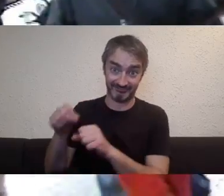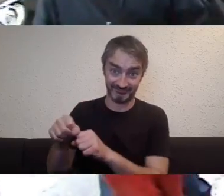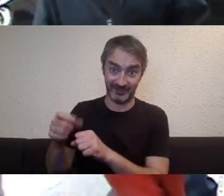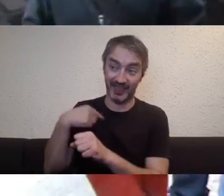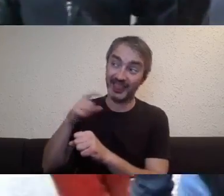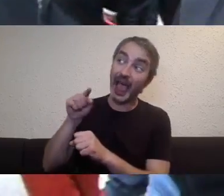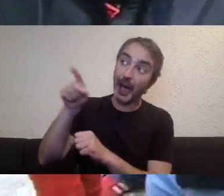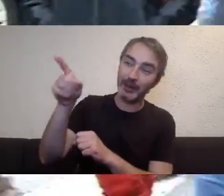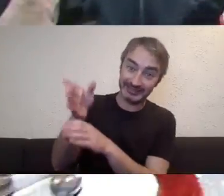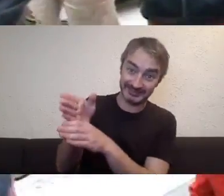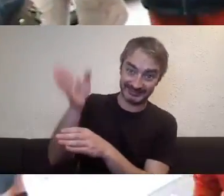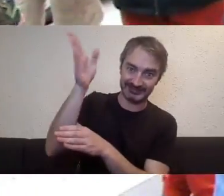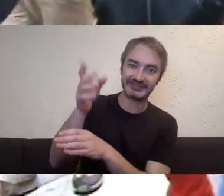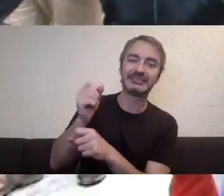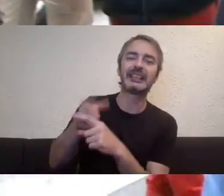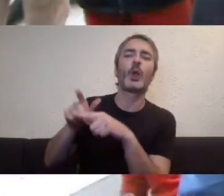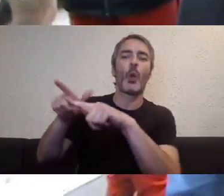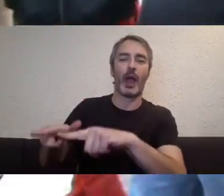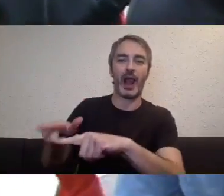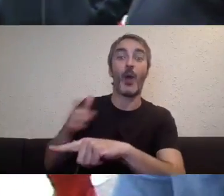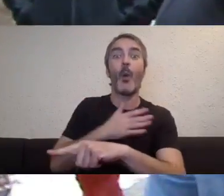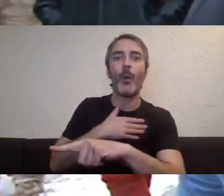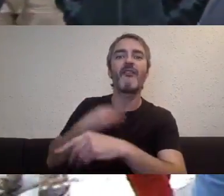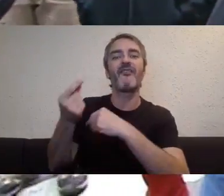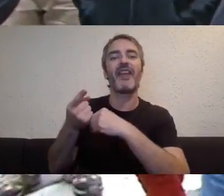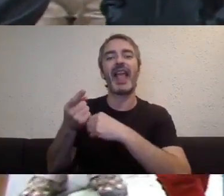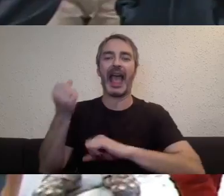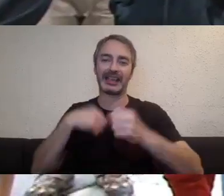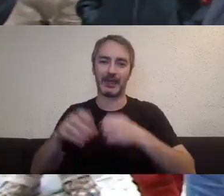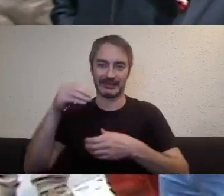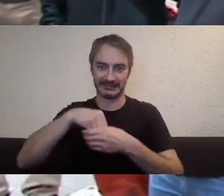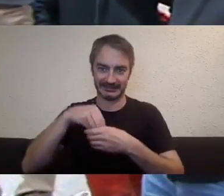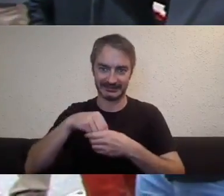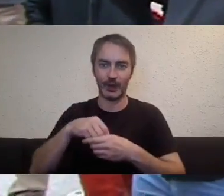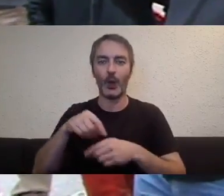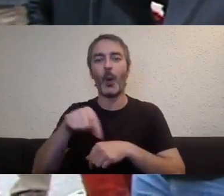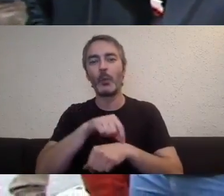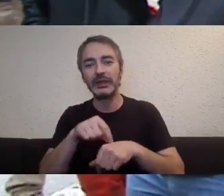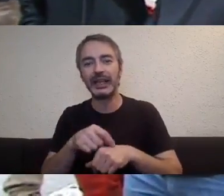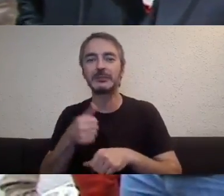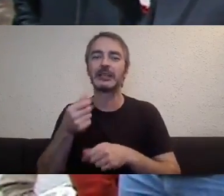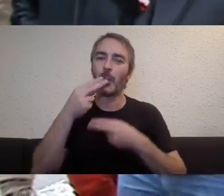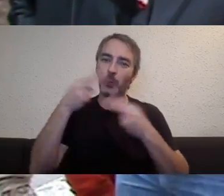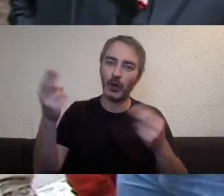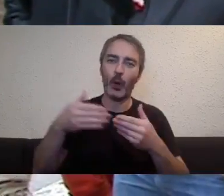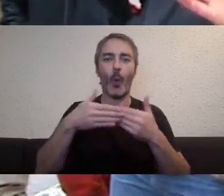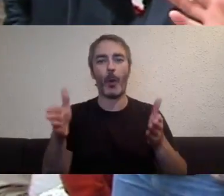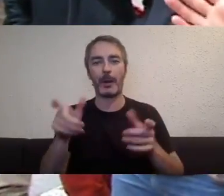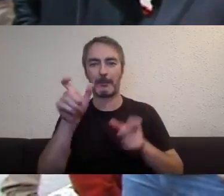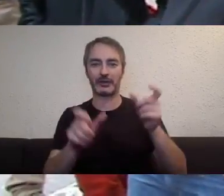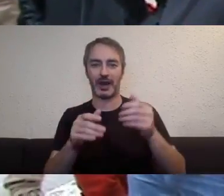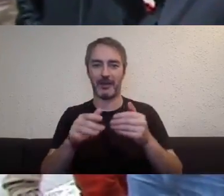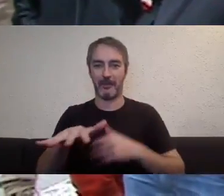que era un local, volíem fer-hi activitats polítiques i més públiques i obertes al barri. Però no va ser possible